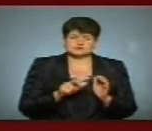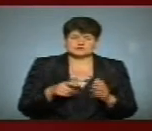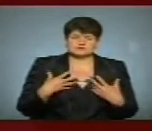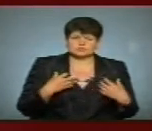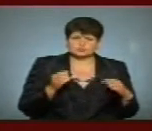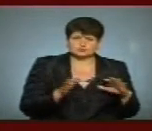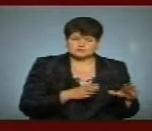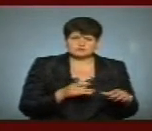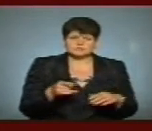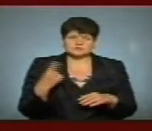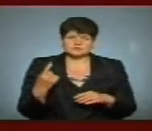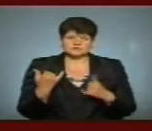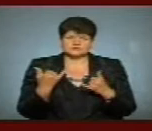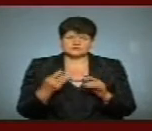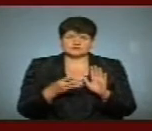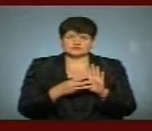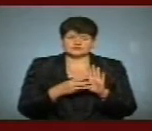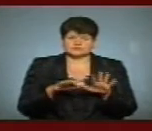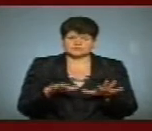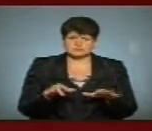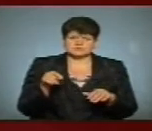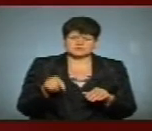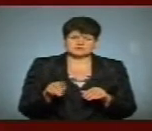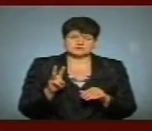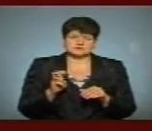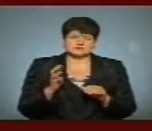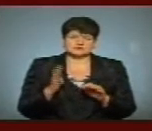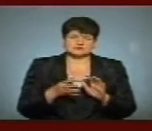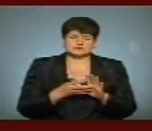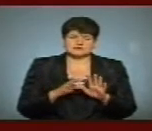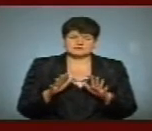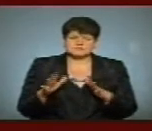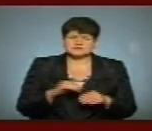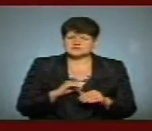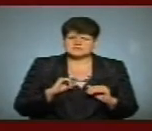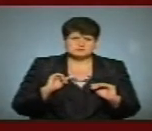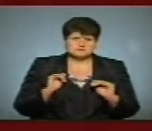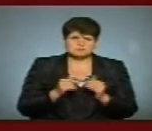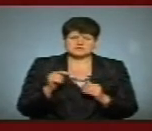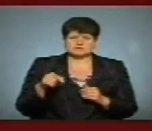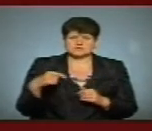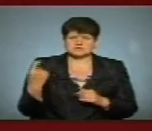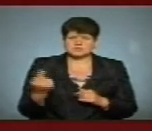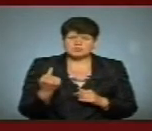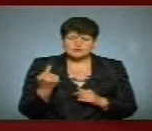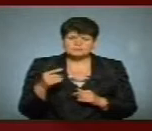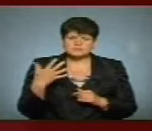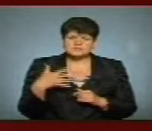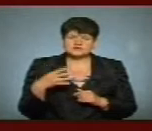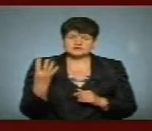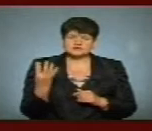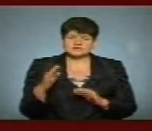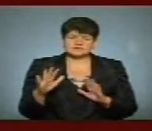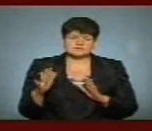одужали. Тернопільщина сьогодні на восьмому місці – 1349 випадків, і найменше в Луганській області –